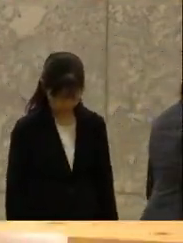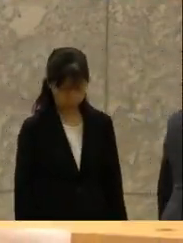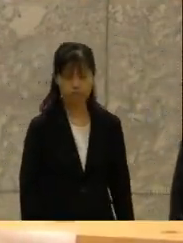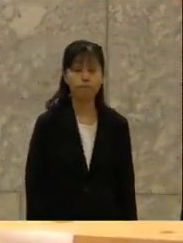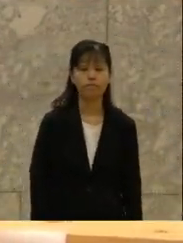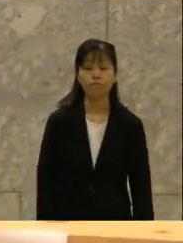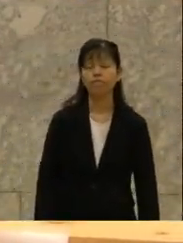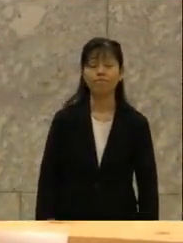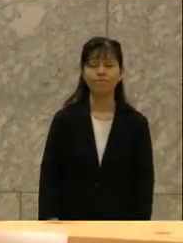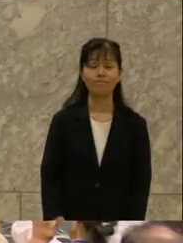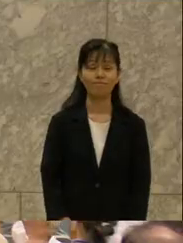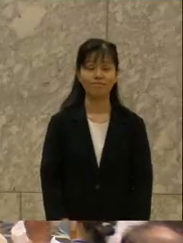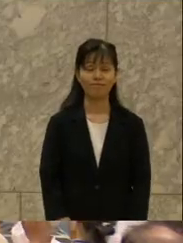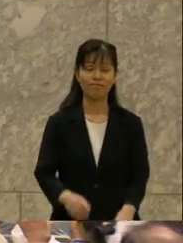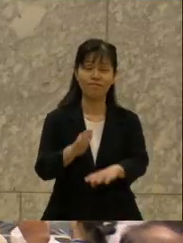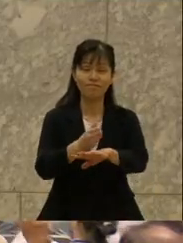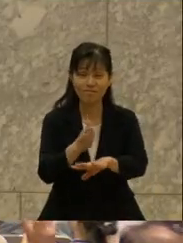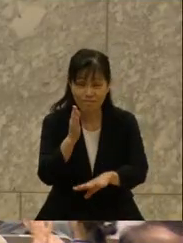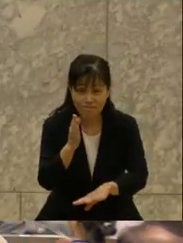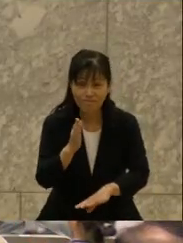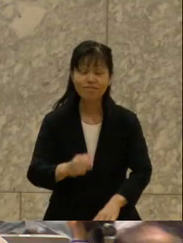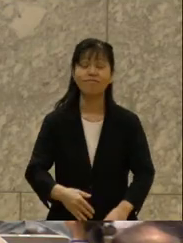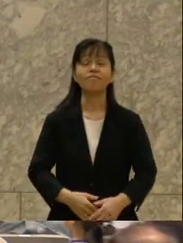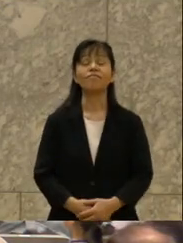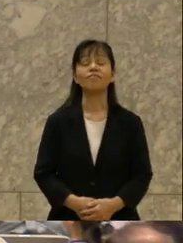はいありがとうございます